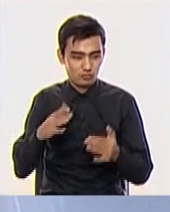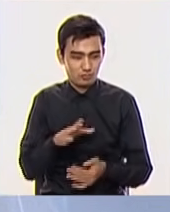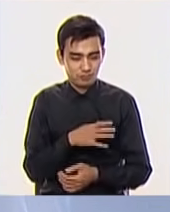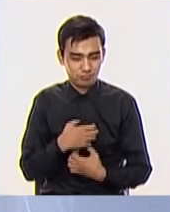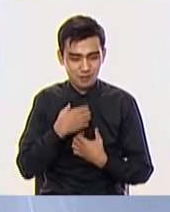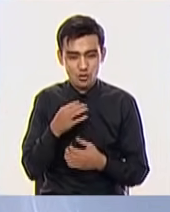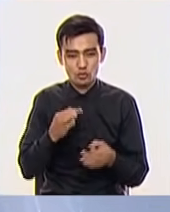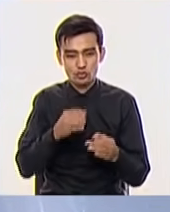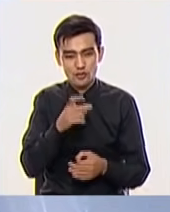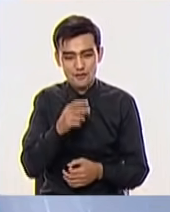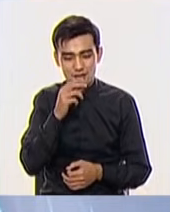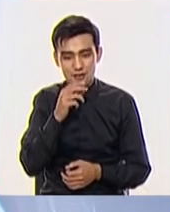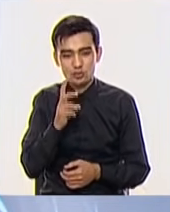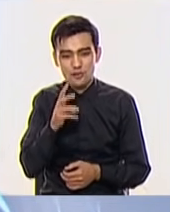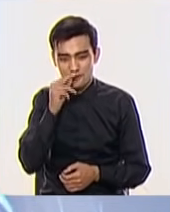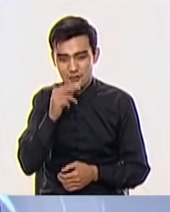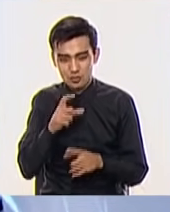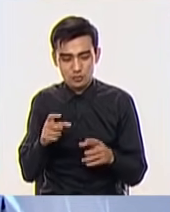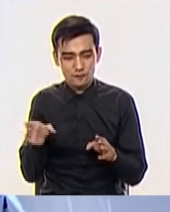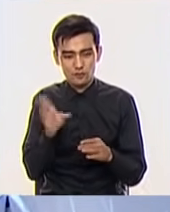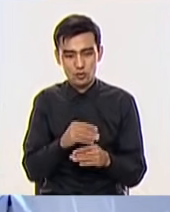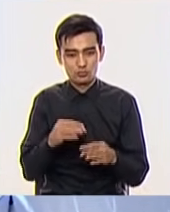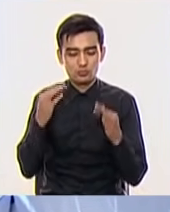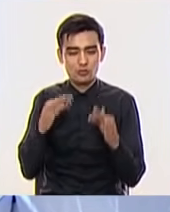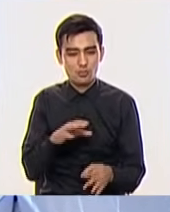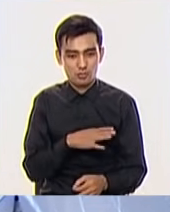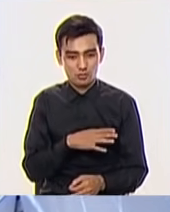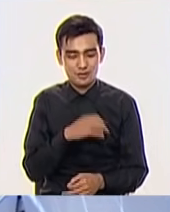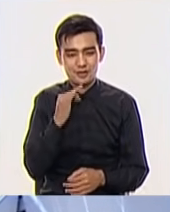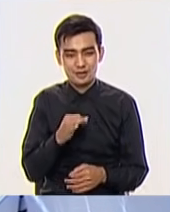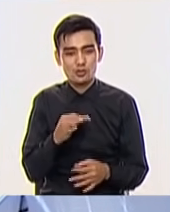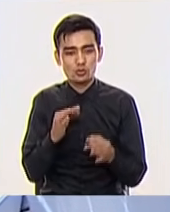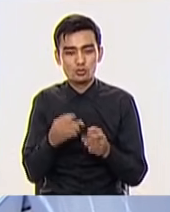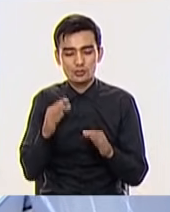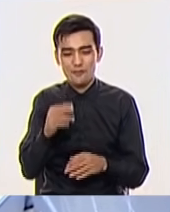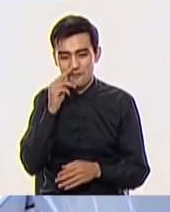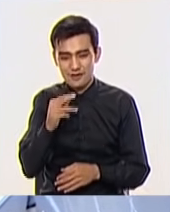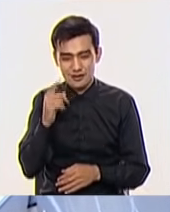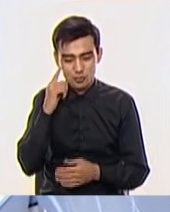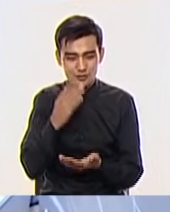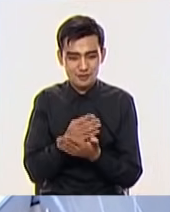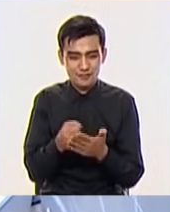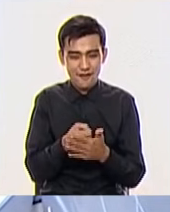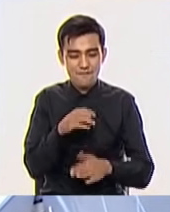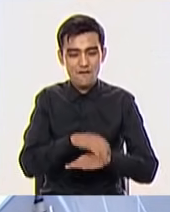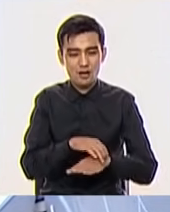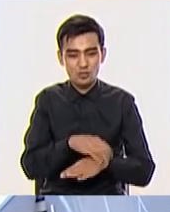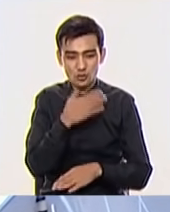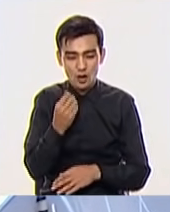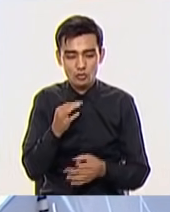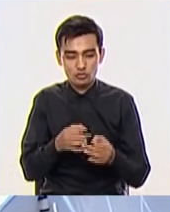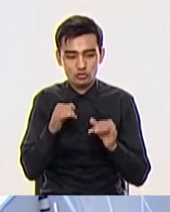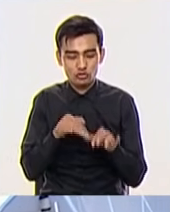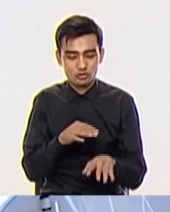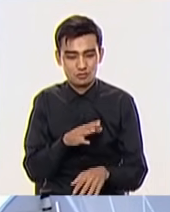судья айыпталғандардың бәрін ақтады. Алқа билер соты күдіктілерді кінәлі деп танитындай дәлел таппаған соң судья осындай